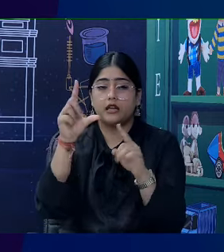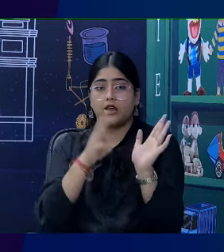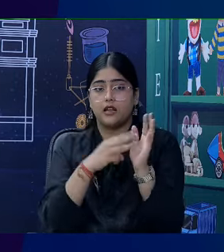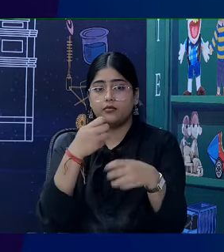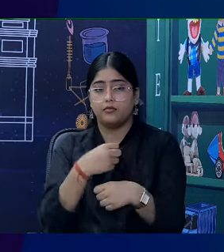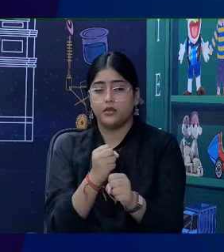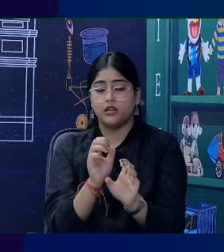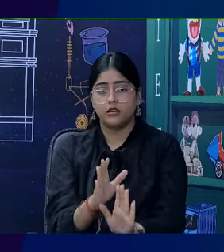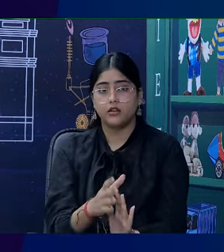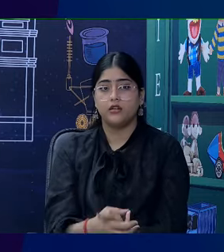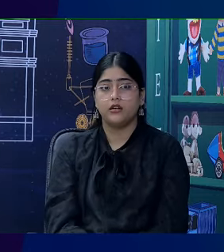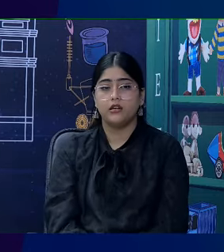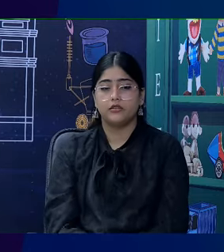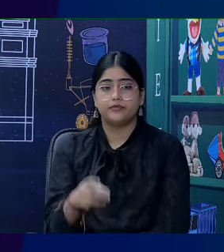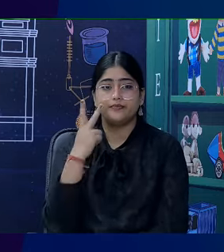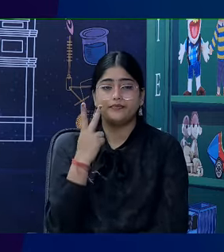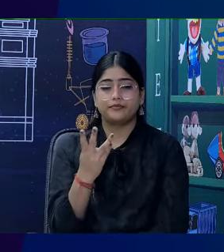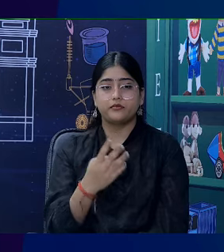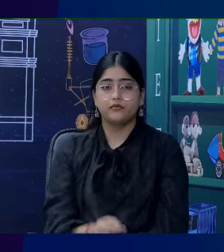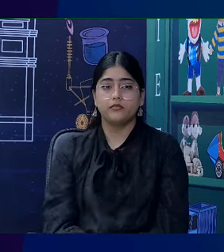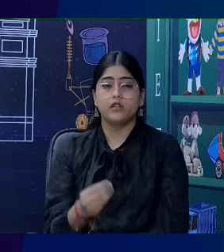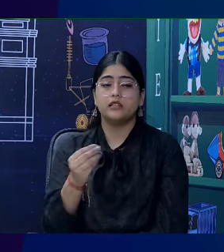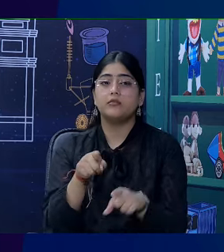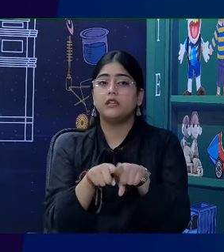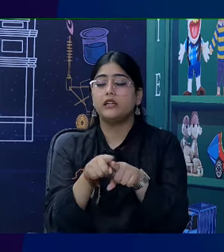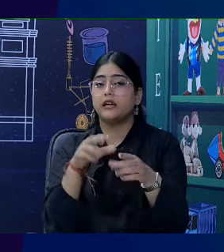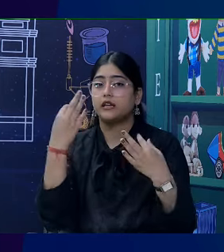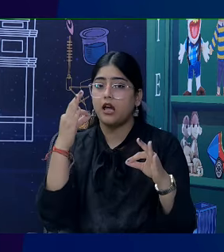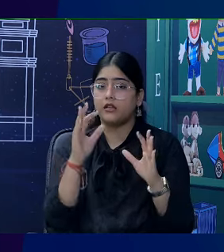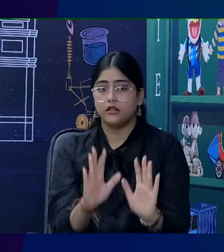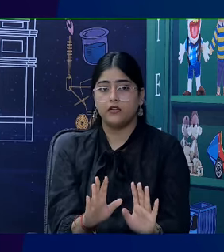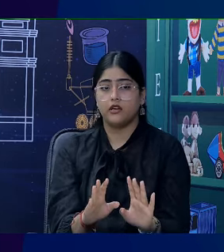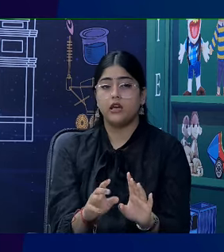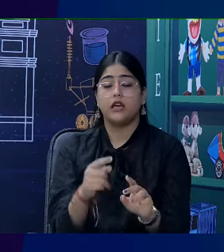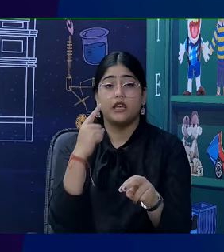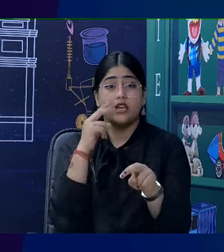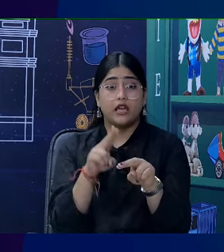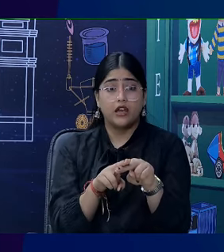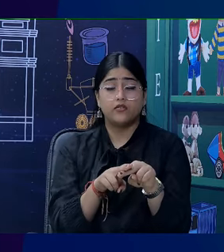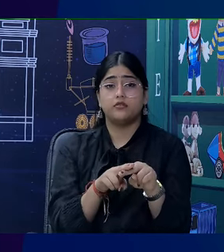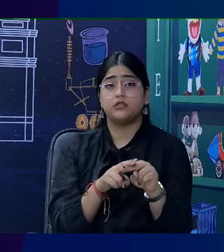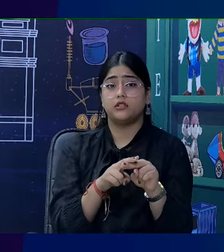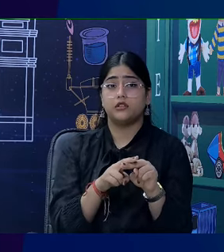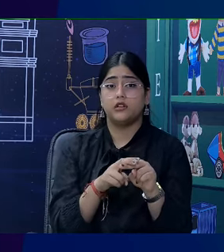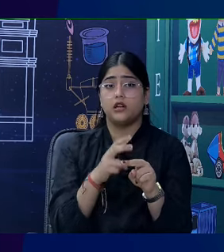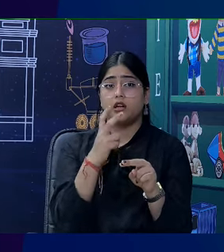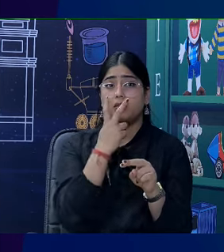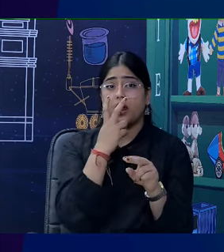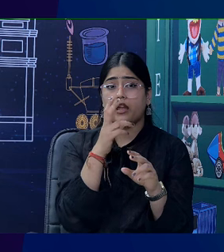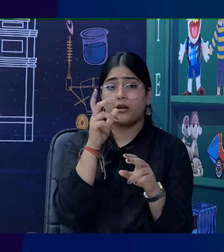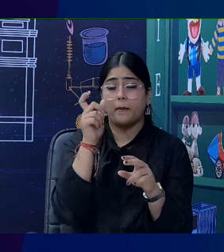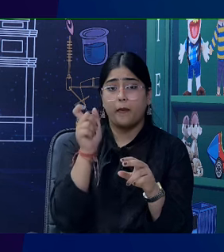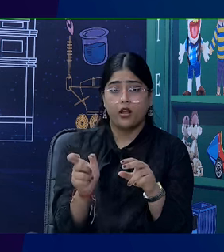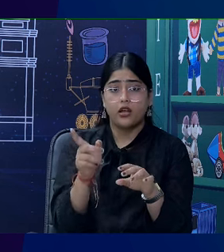ार में देखिए ये जैसे नृत्य है जी है ना अब जो लो विजन बच्चा है या आपका वो है क्या बोलते और जो सेटेड